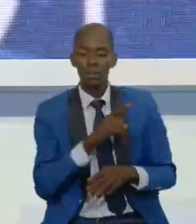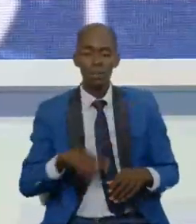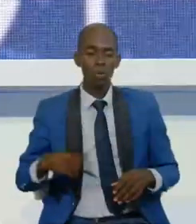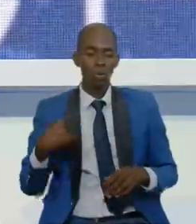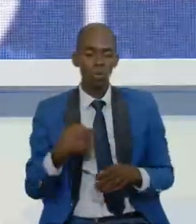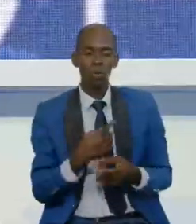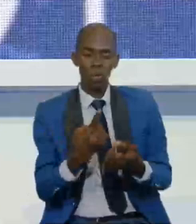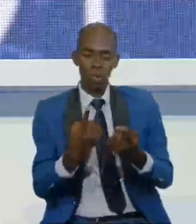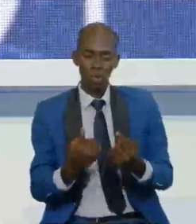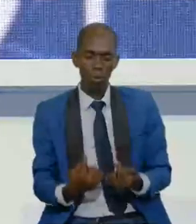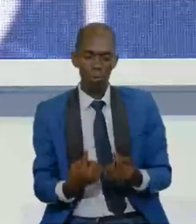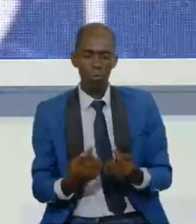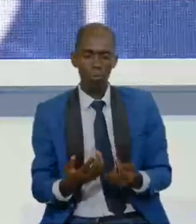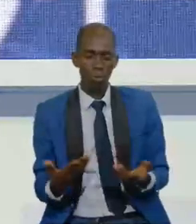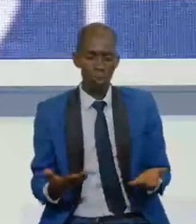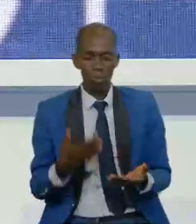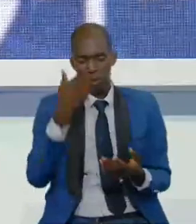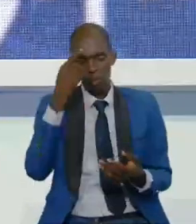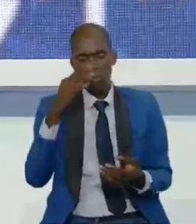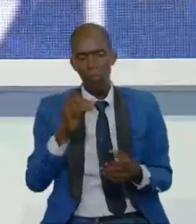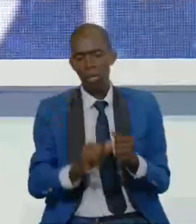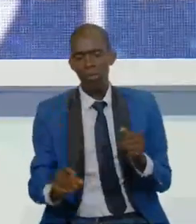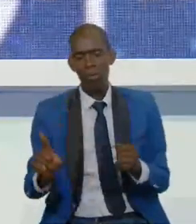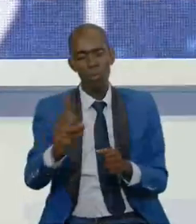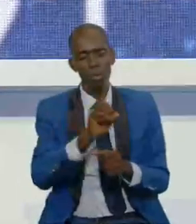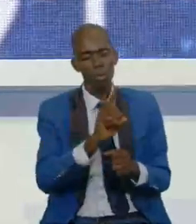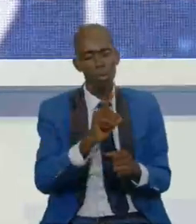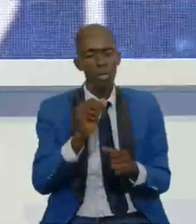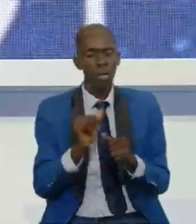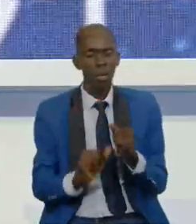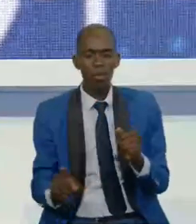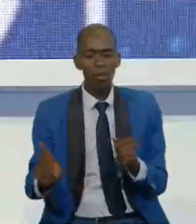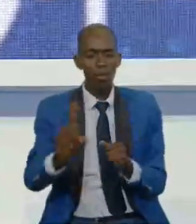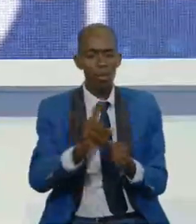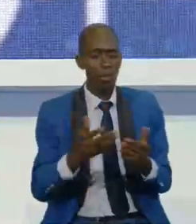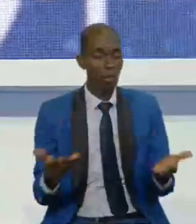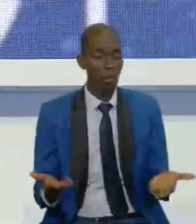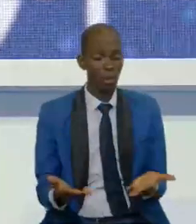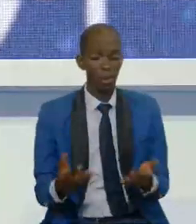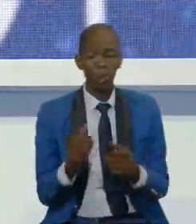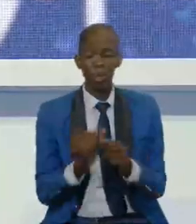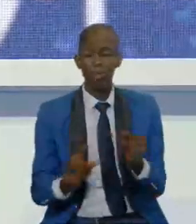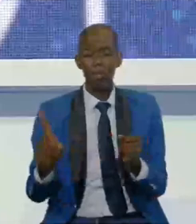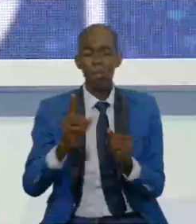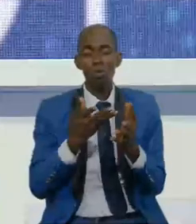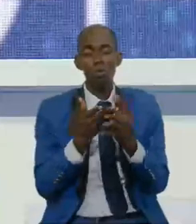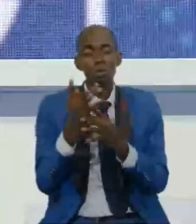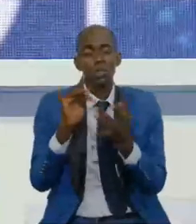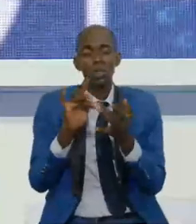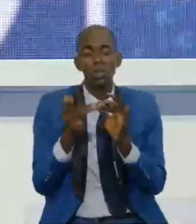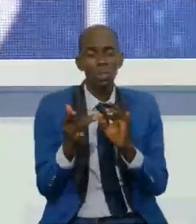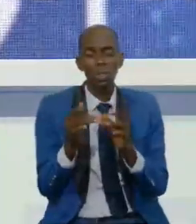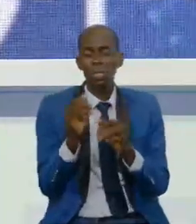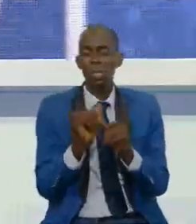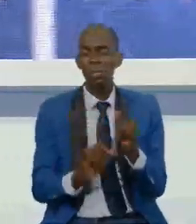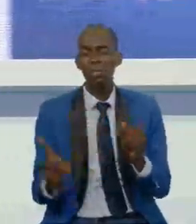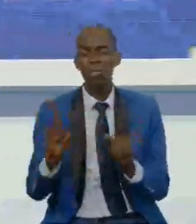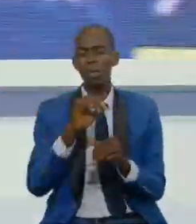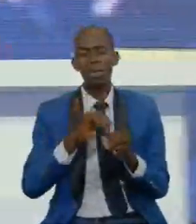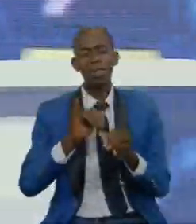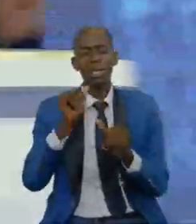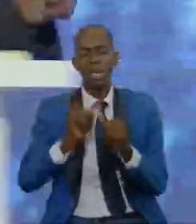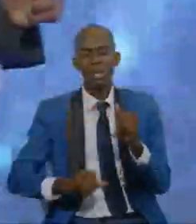Seigneur, nous venons au nom de tout le monde. Tout le monde ici, tout le monde en ligne, tout le monde